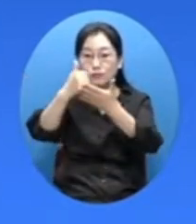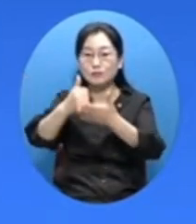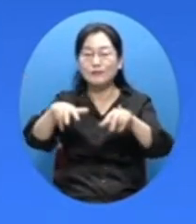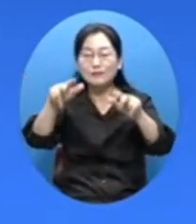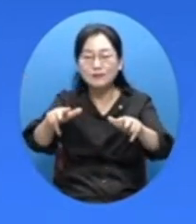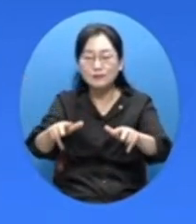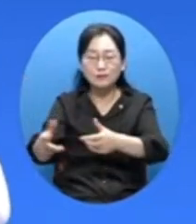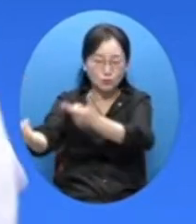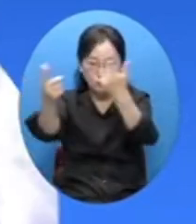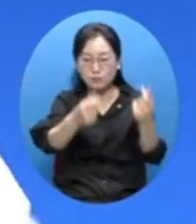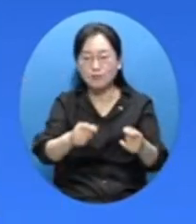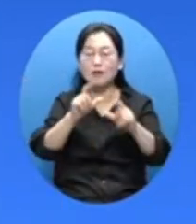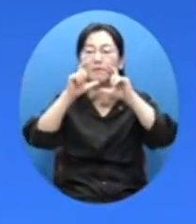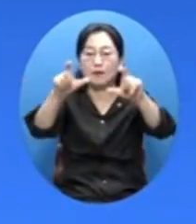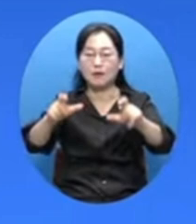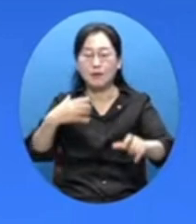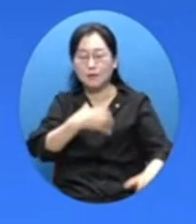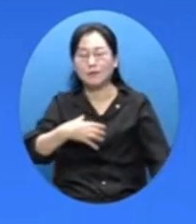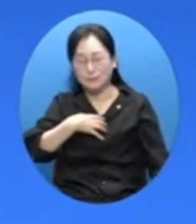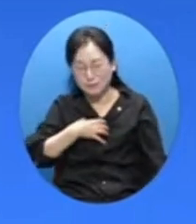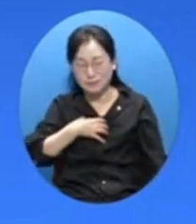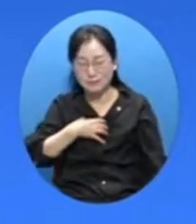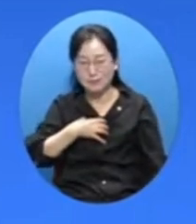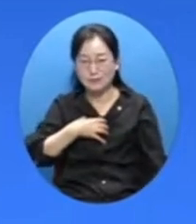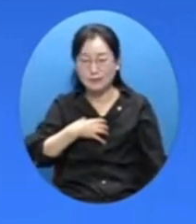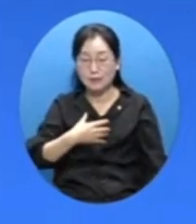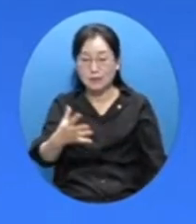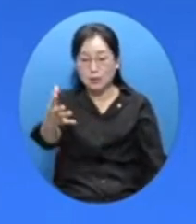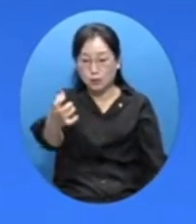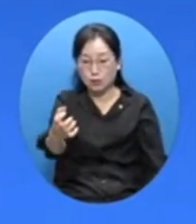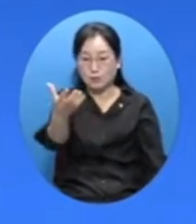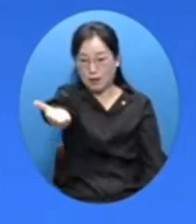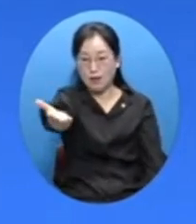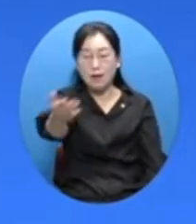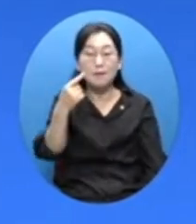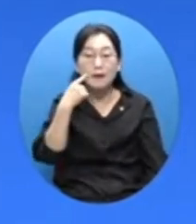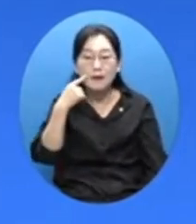우리에게 말씀하십니다. 염려와 근심으로 메마른 내 손을 내밀라.